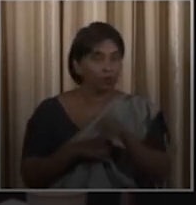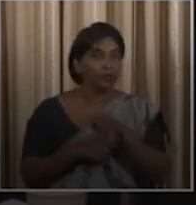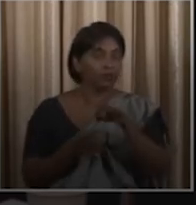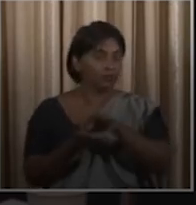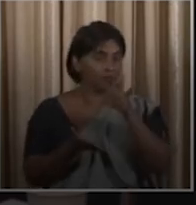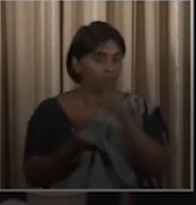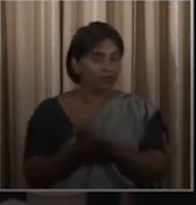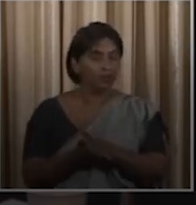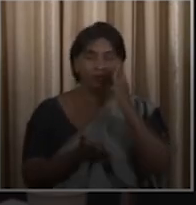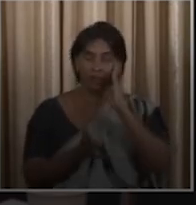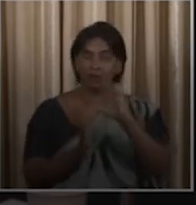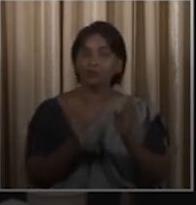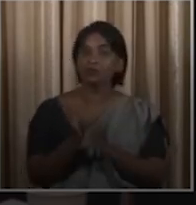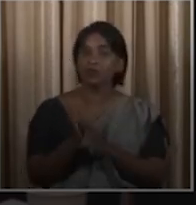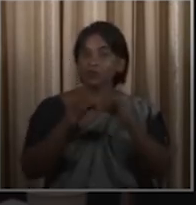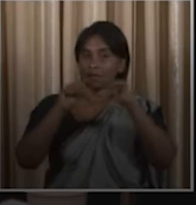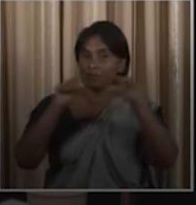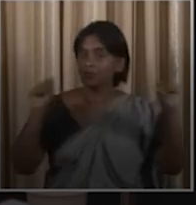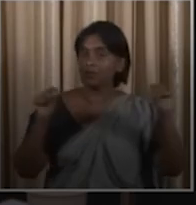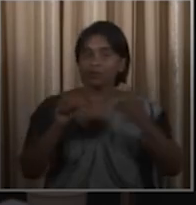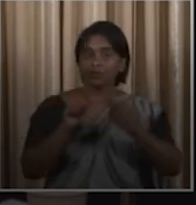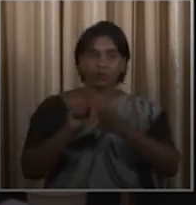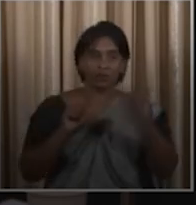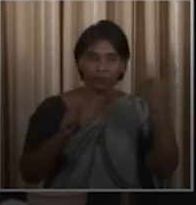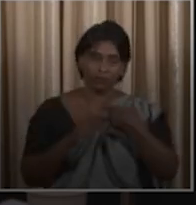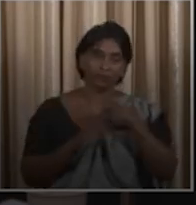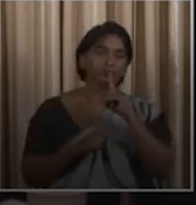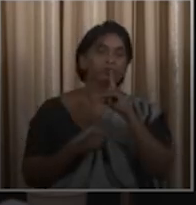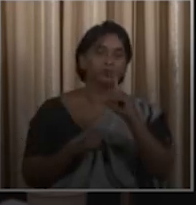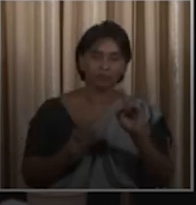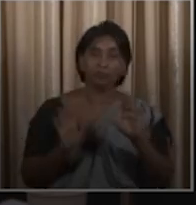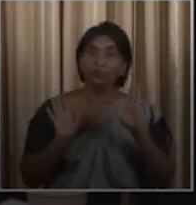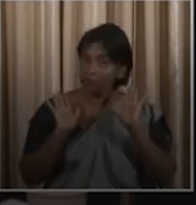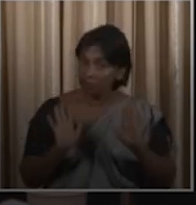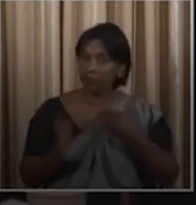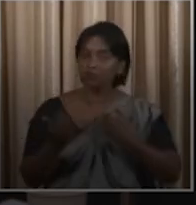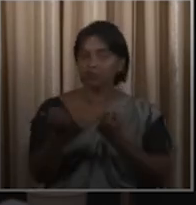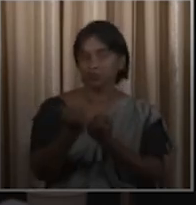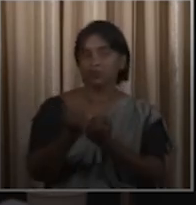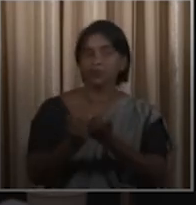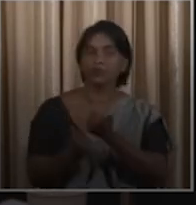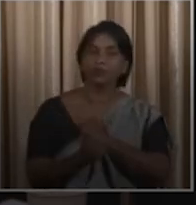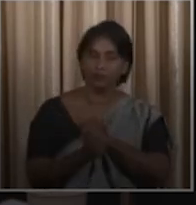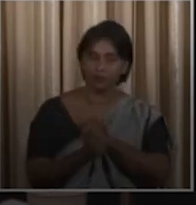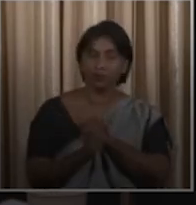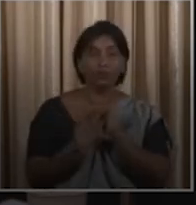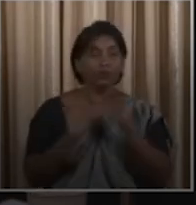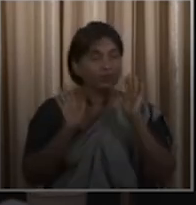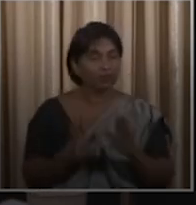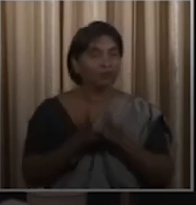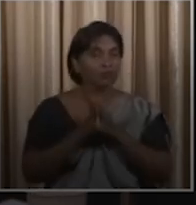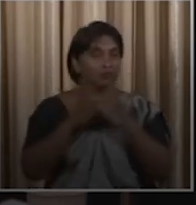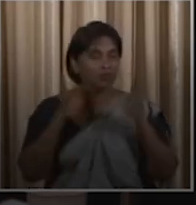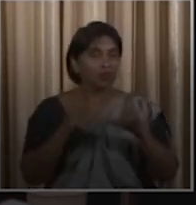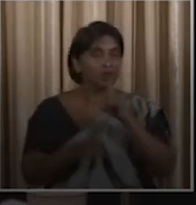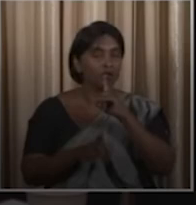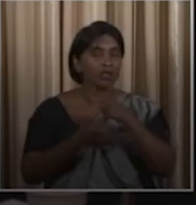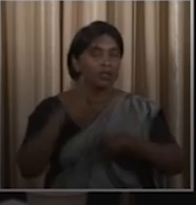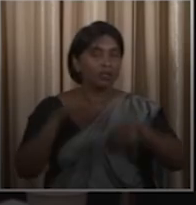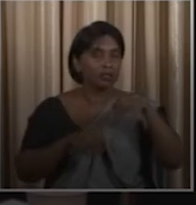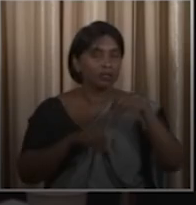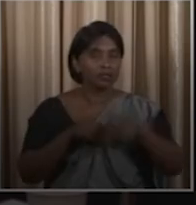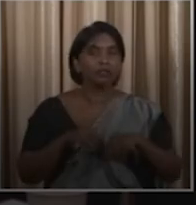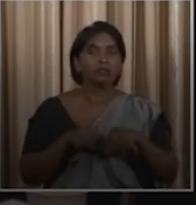Kedavaganti Vatkalitikin Stavari Apino. Emunutap Mir Sahidin Kemati. Habeme Godakai Kiname, Deshapalane Kaluvela Tiyenne,